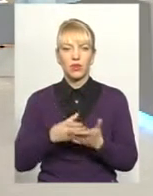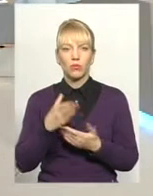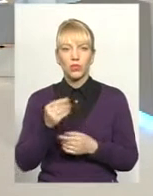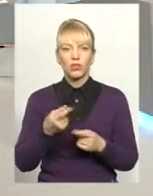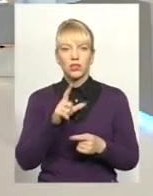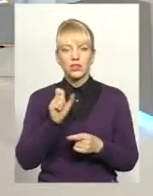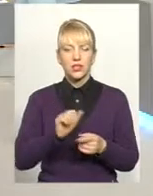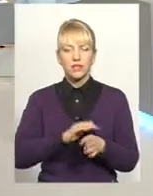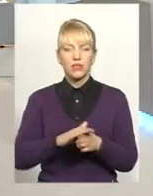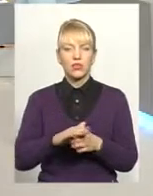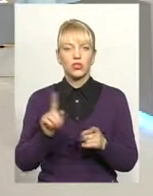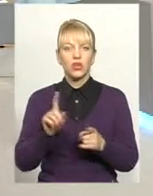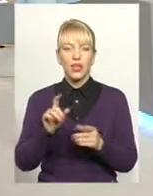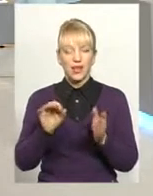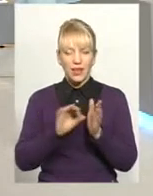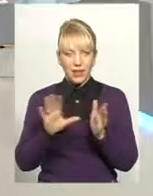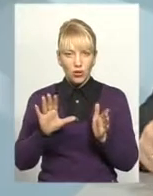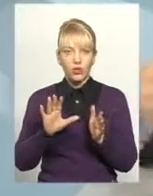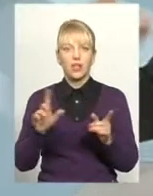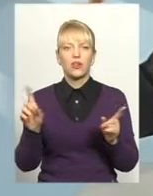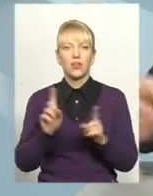електроенергію, яка лишня